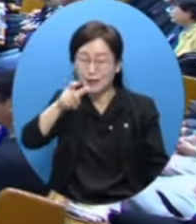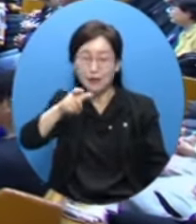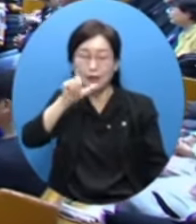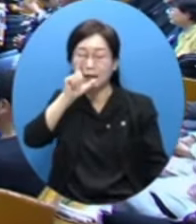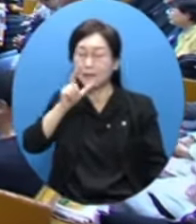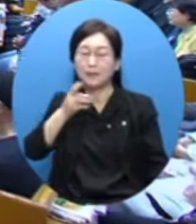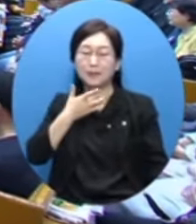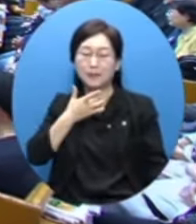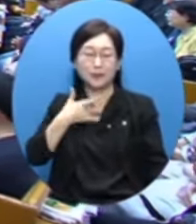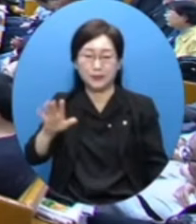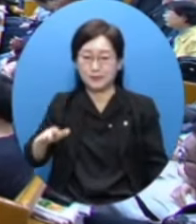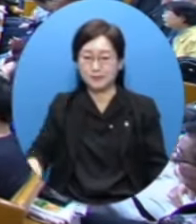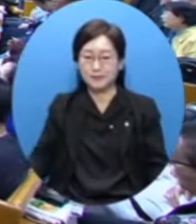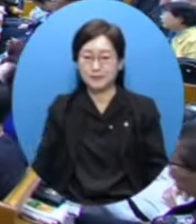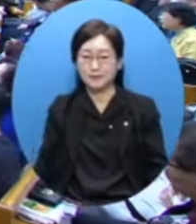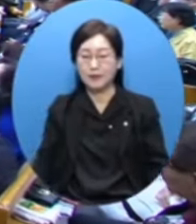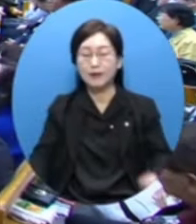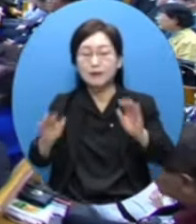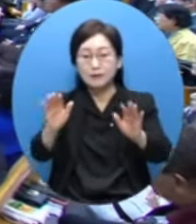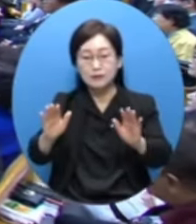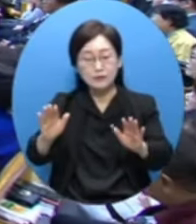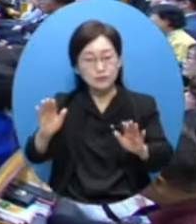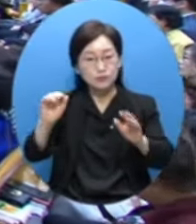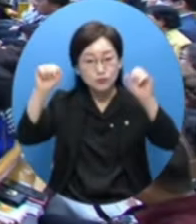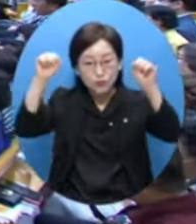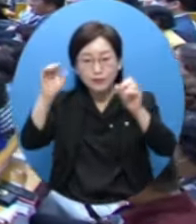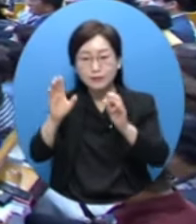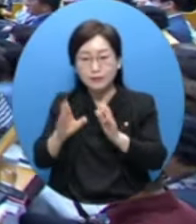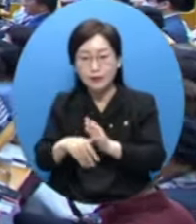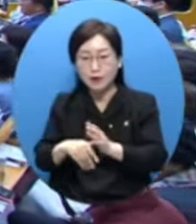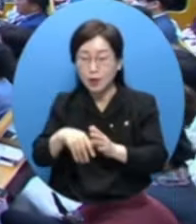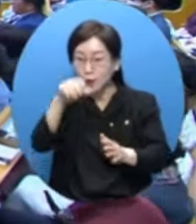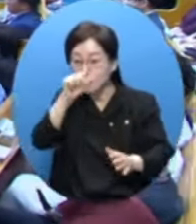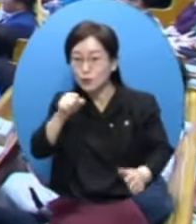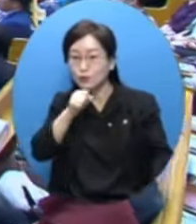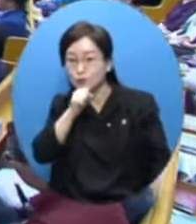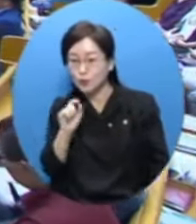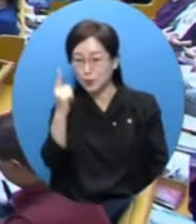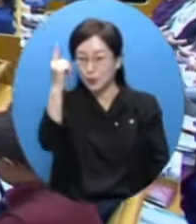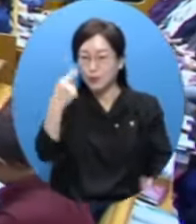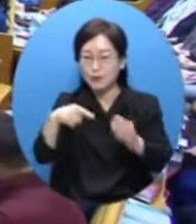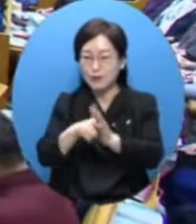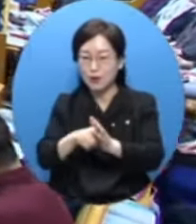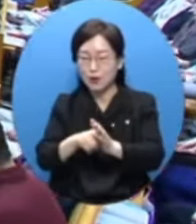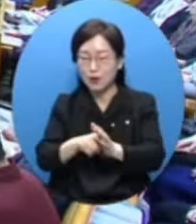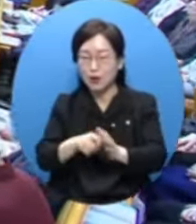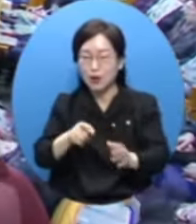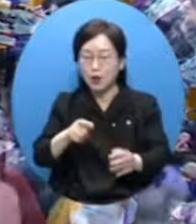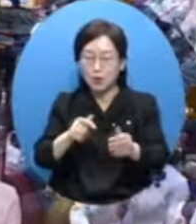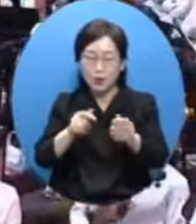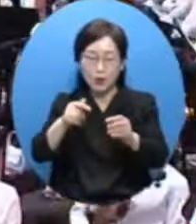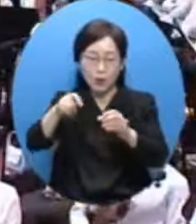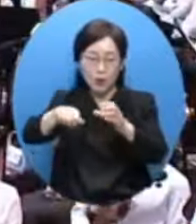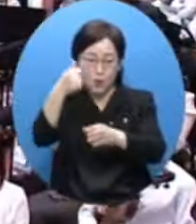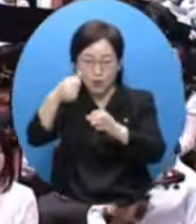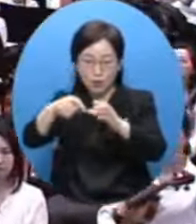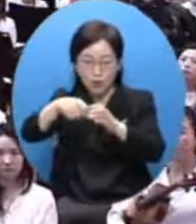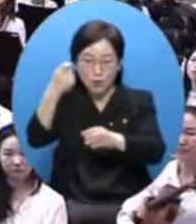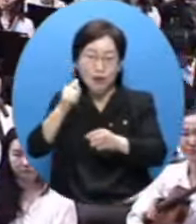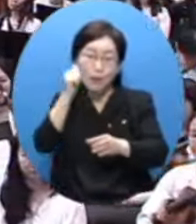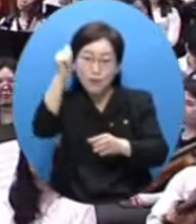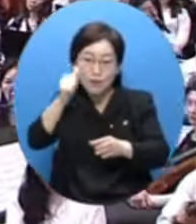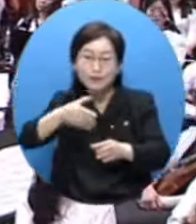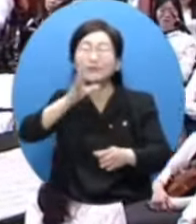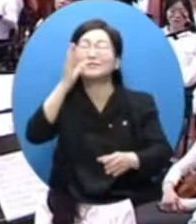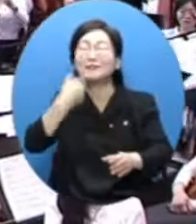입에 대지 않고, 최근에는 운동할 때 좋은 점수를 내려면 탄산음료를 먹지 말라 그래서 탄산음료도 안